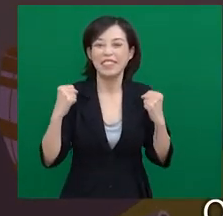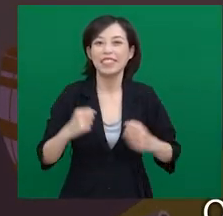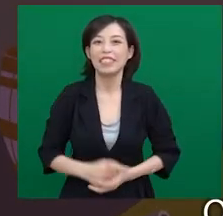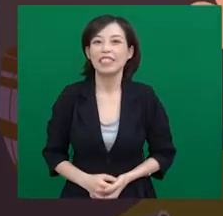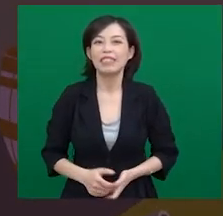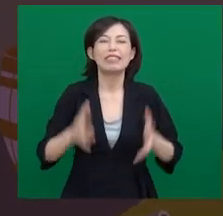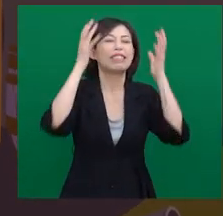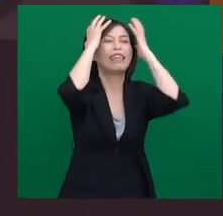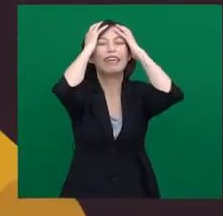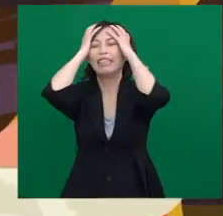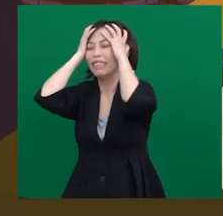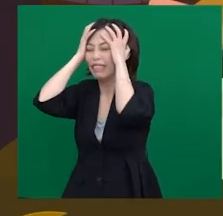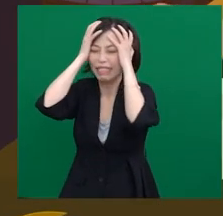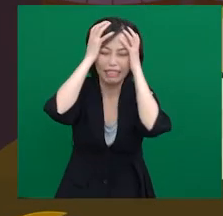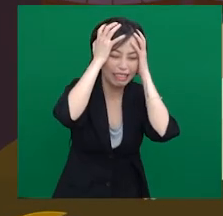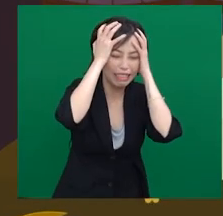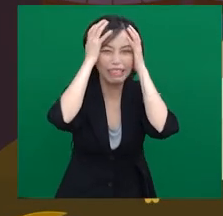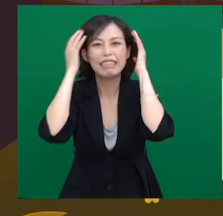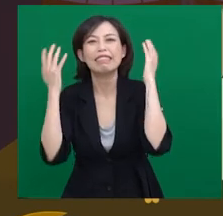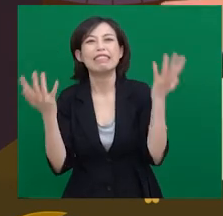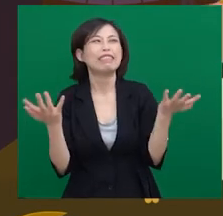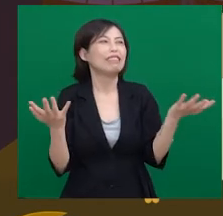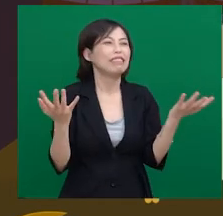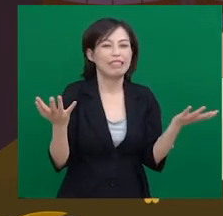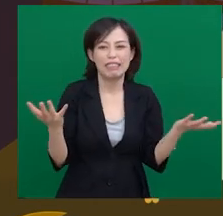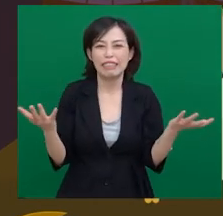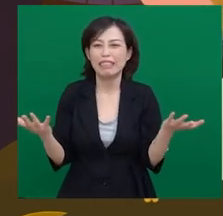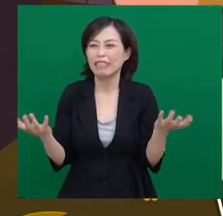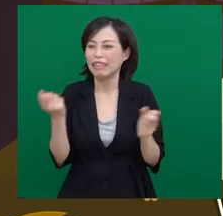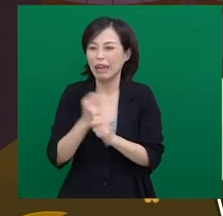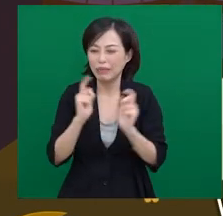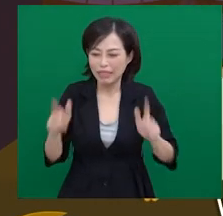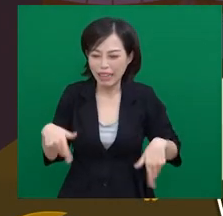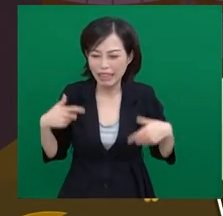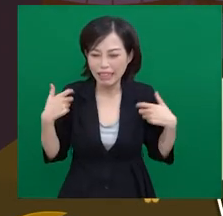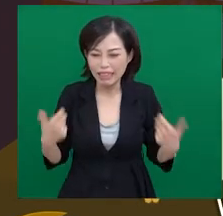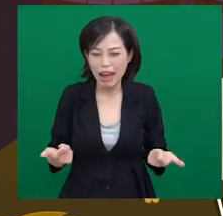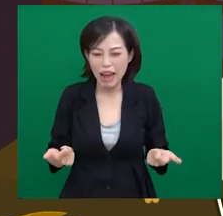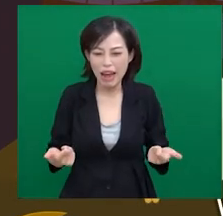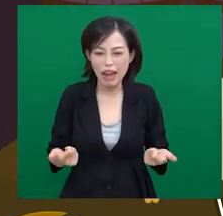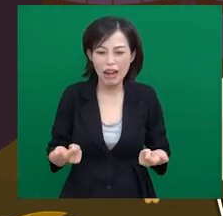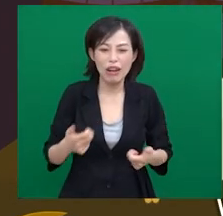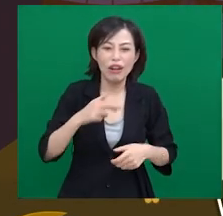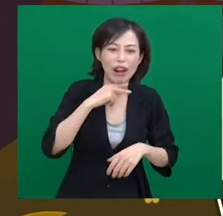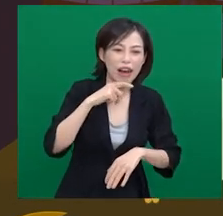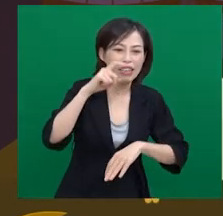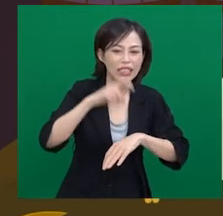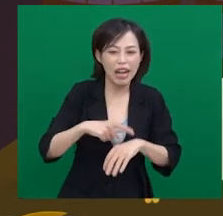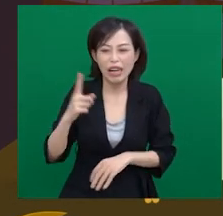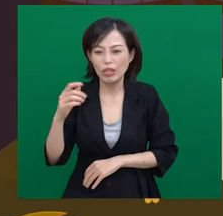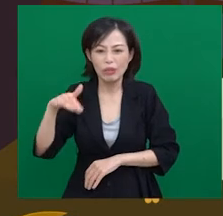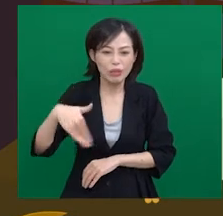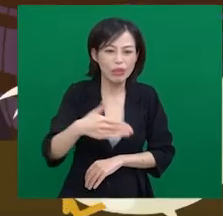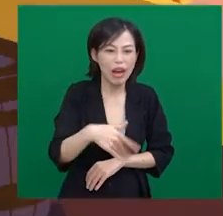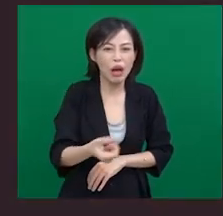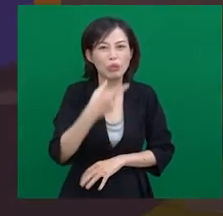Trời ơi! Như vậy là sao? Tại sao lợn gà tôm cá uống thuốc nhiều